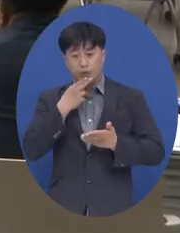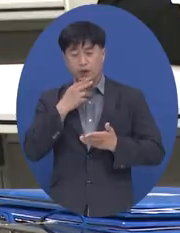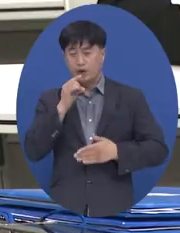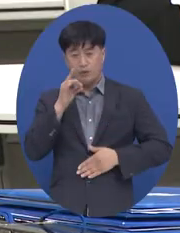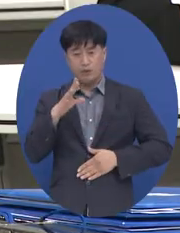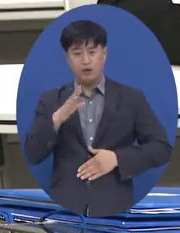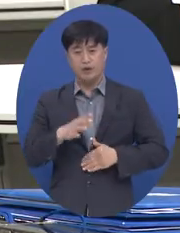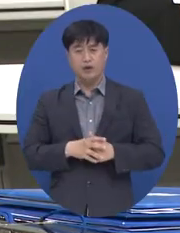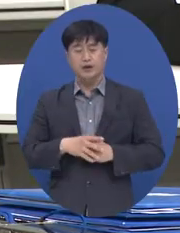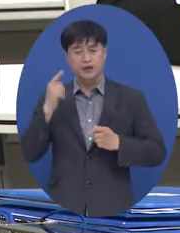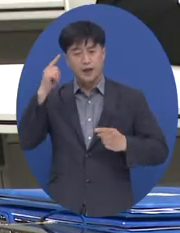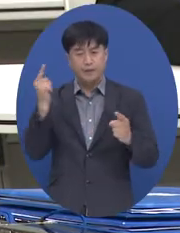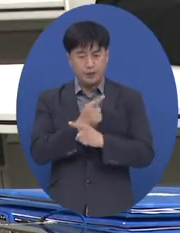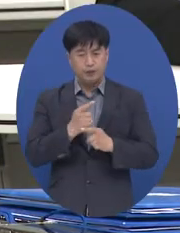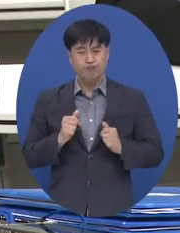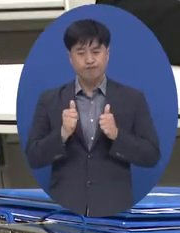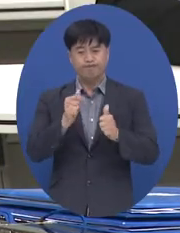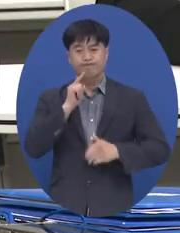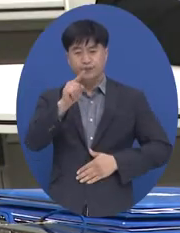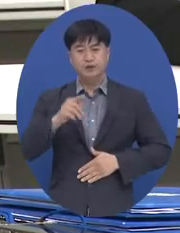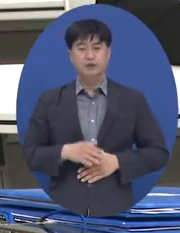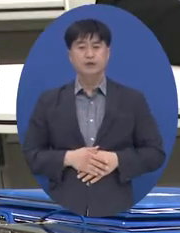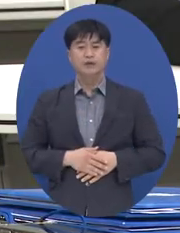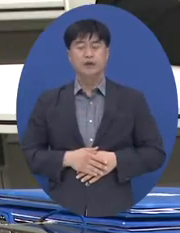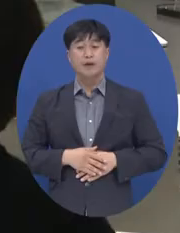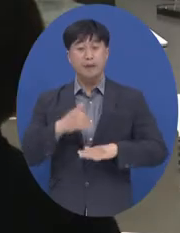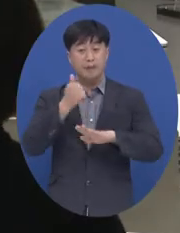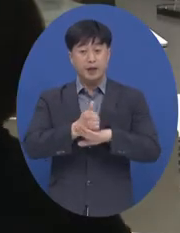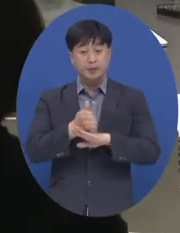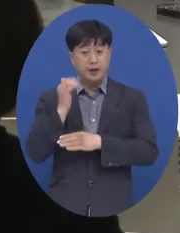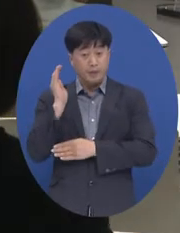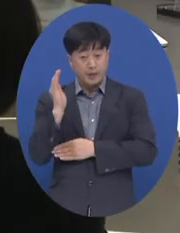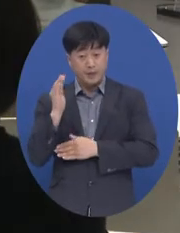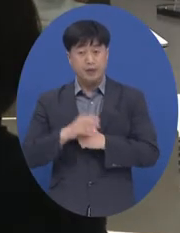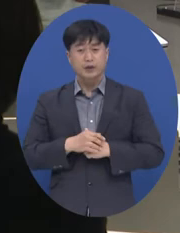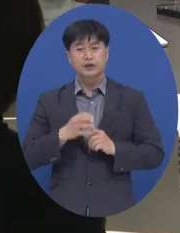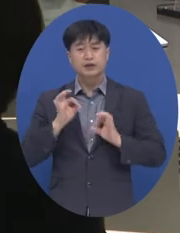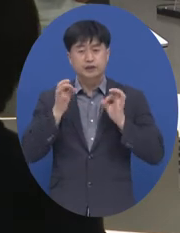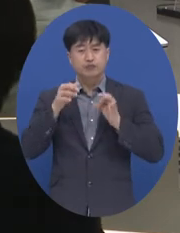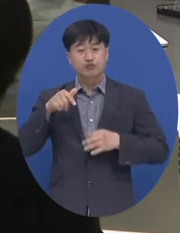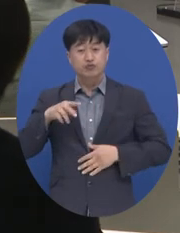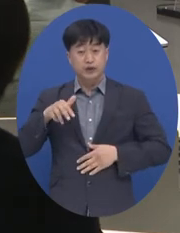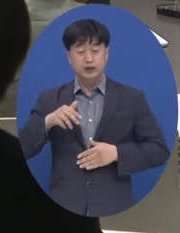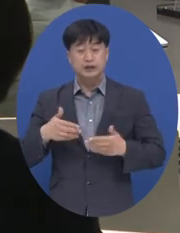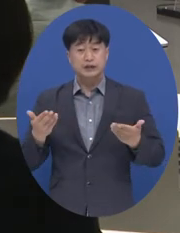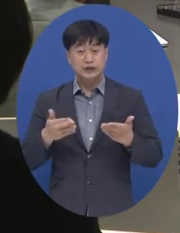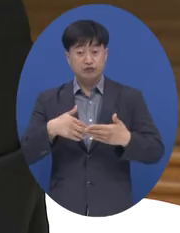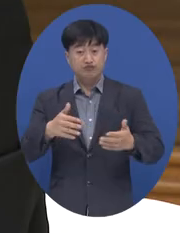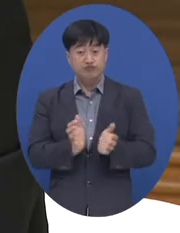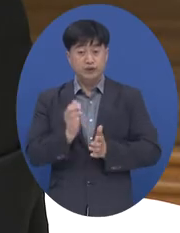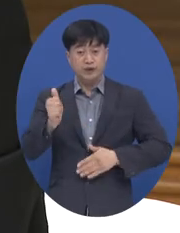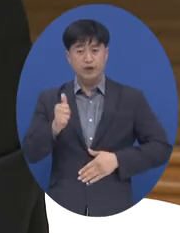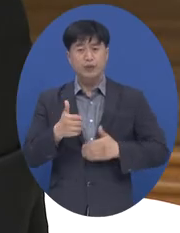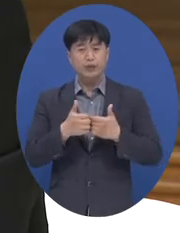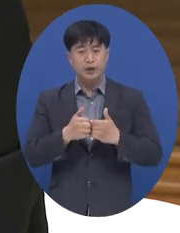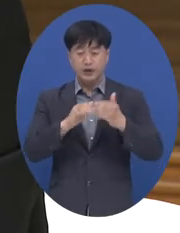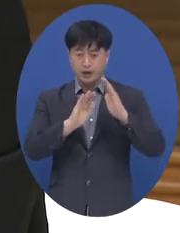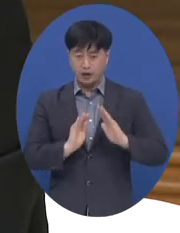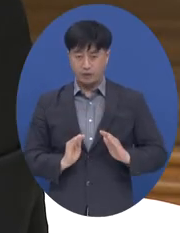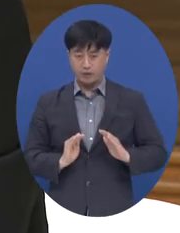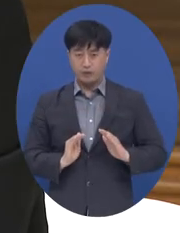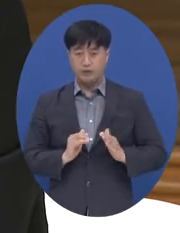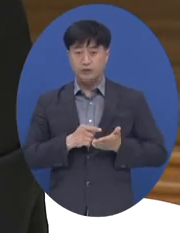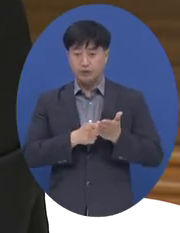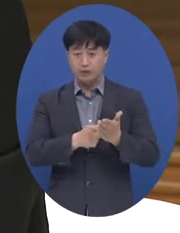성립되지 않는다며 인식 개선에 힘쓰겠다고 밝혔습니다. 마지막 토론자로 나선 김규식 경기도 노동국장은 이날